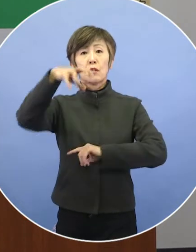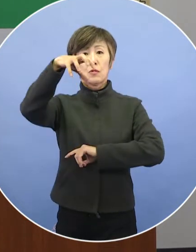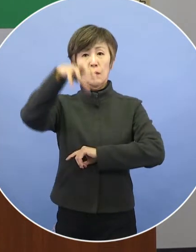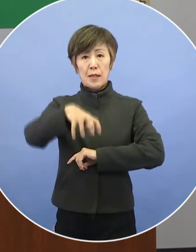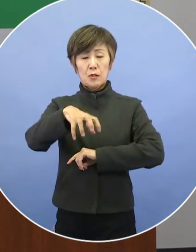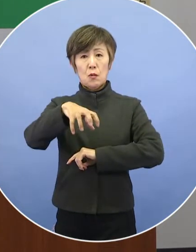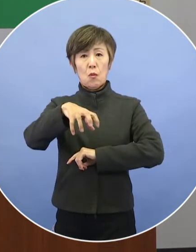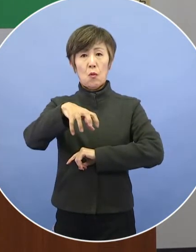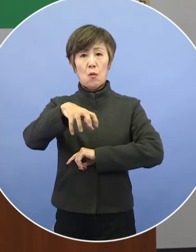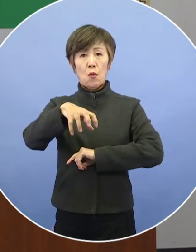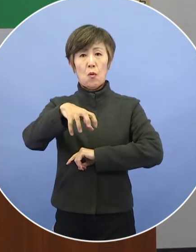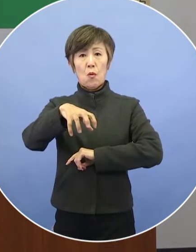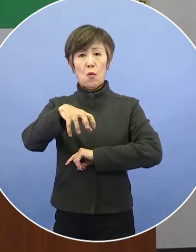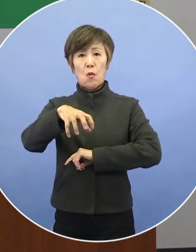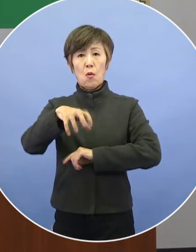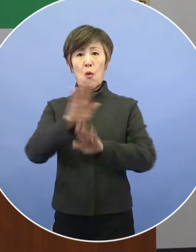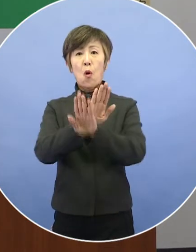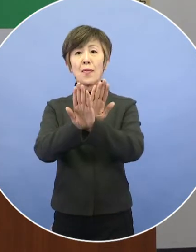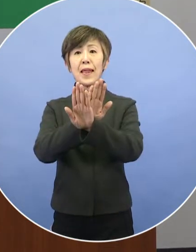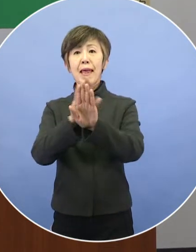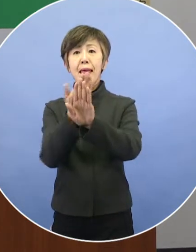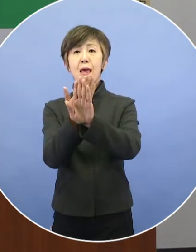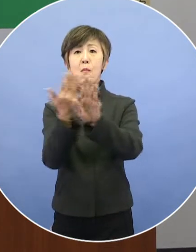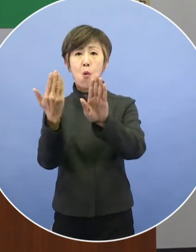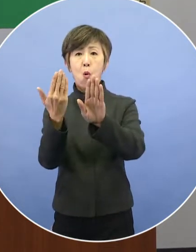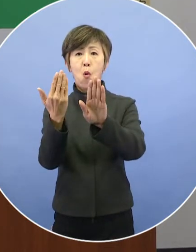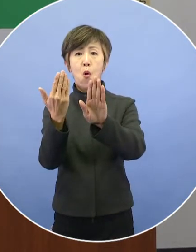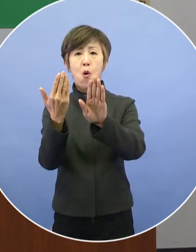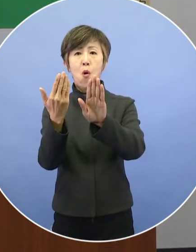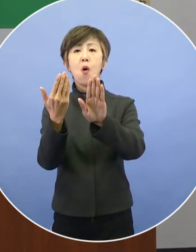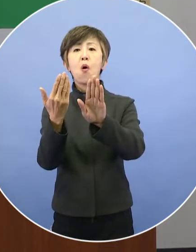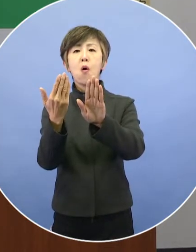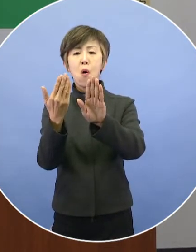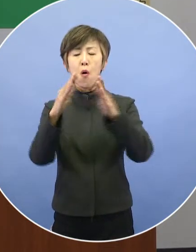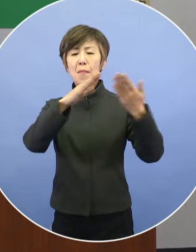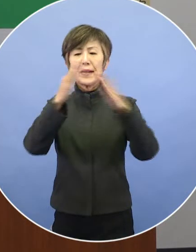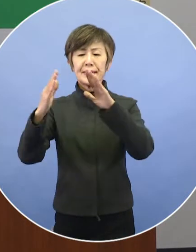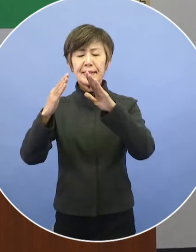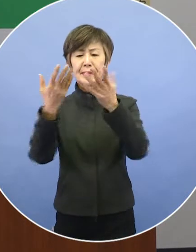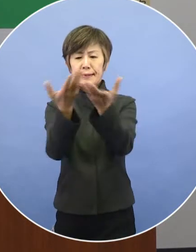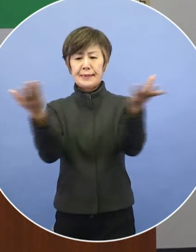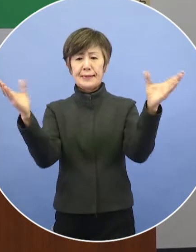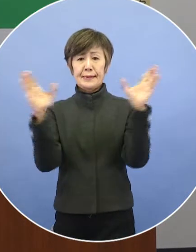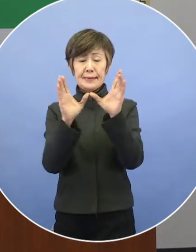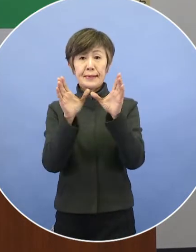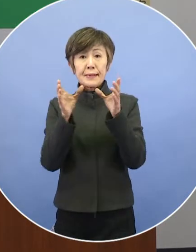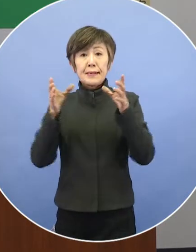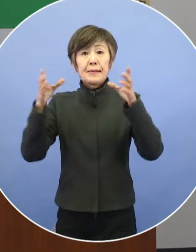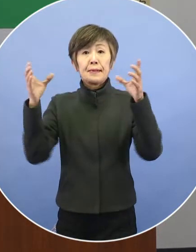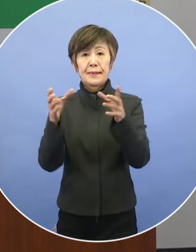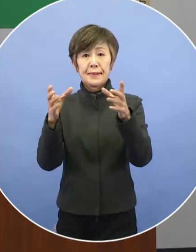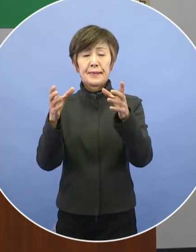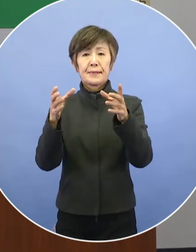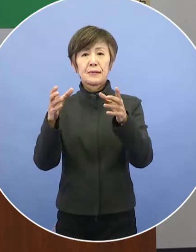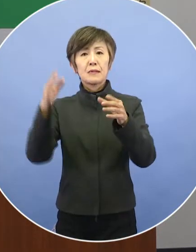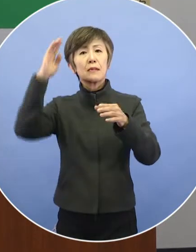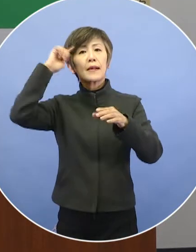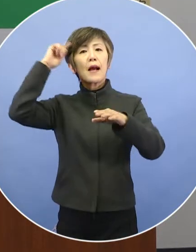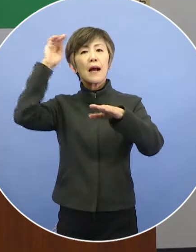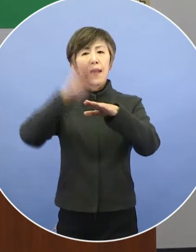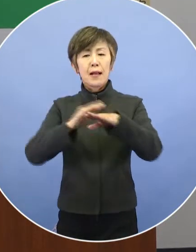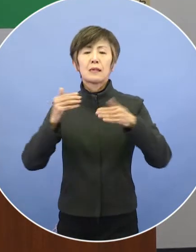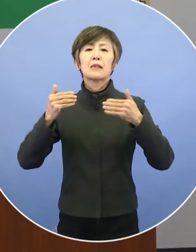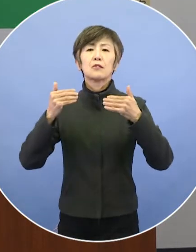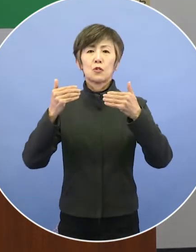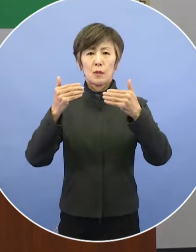住んでいらっしゃるようなところを堤防で輪中邸こういう考え方でですね進めていこうという